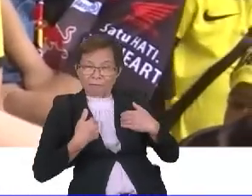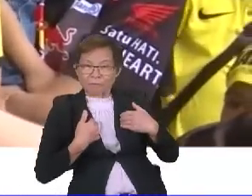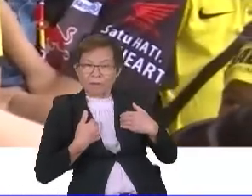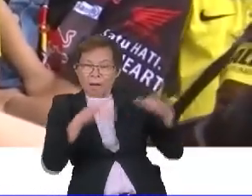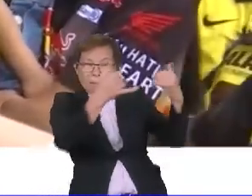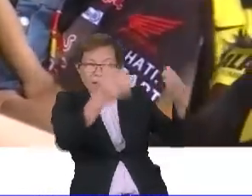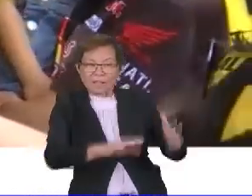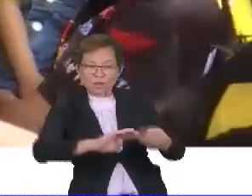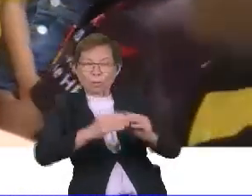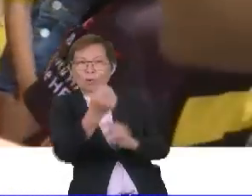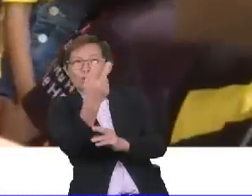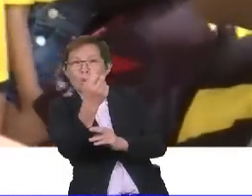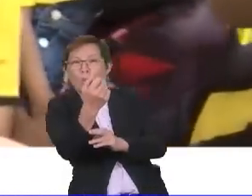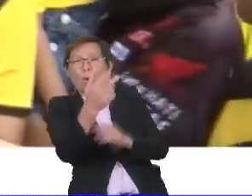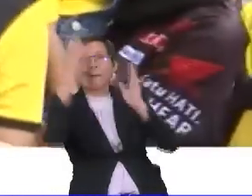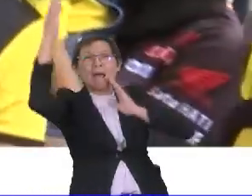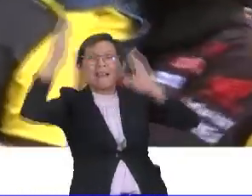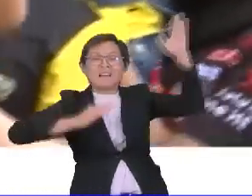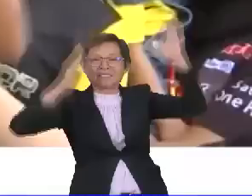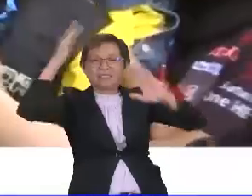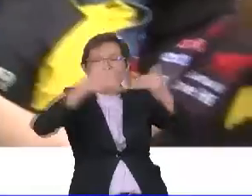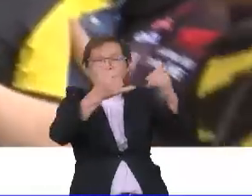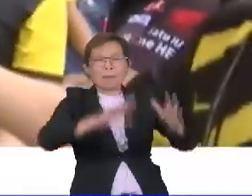player ke-12 harimau melayat